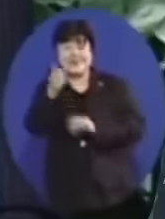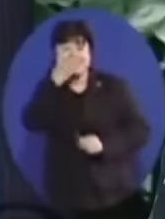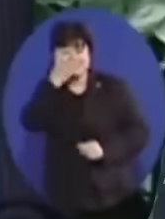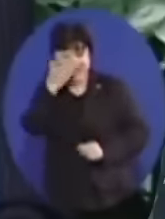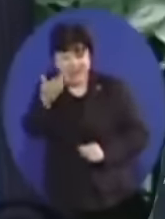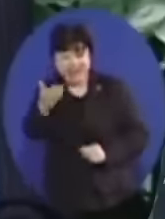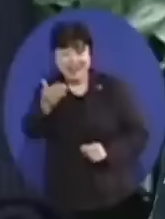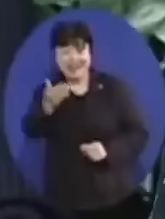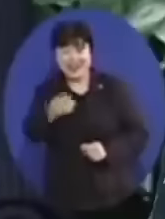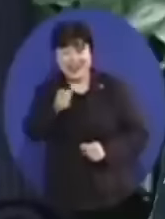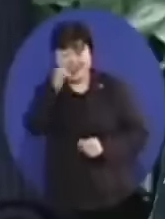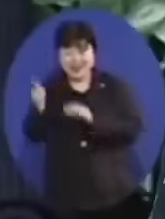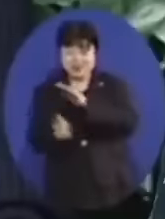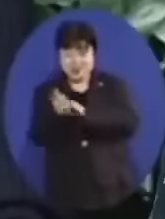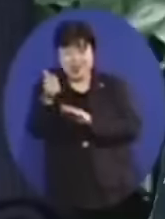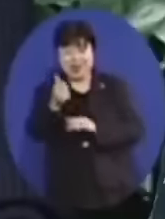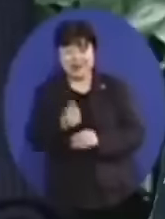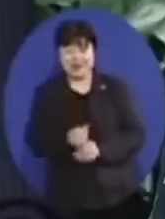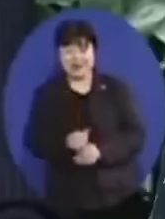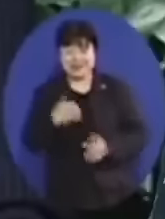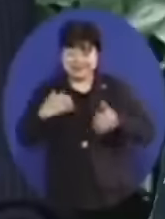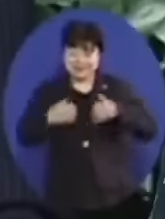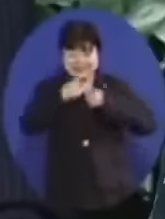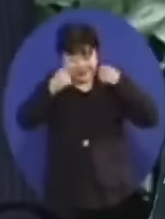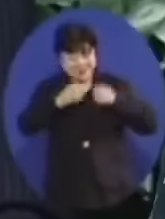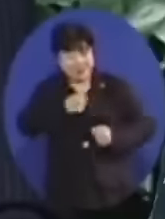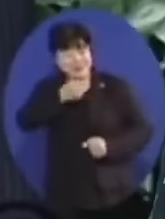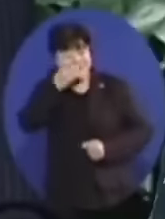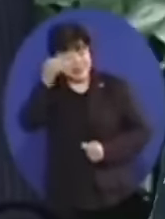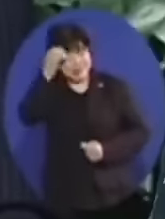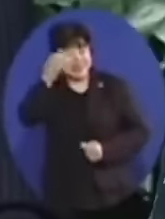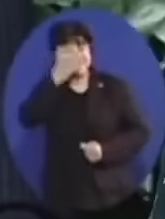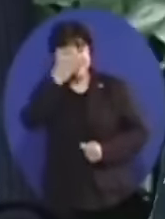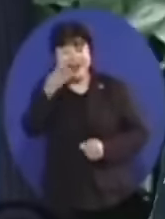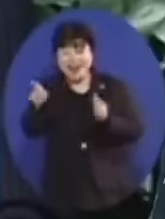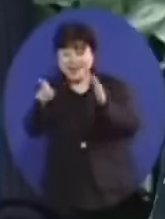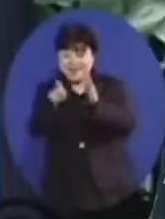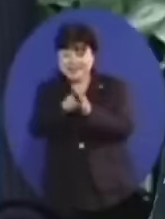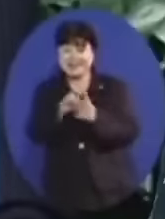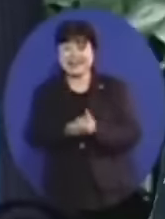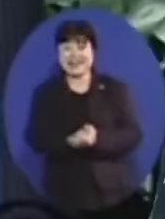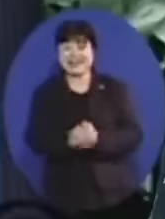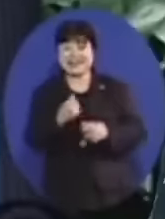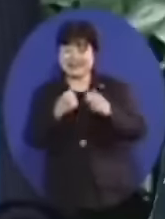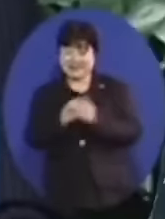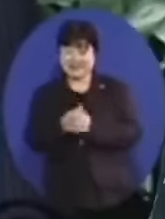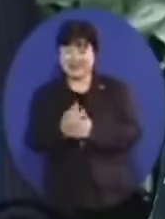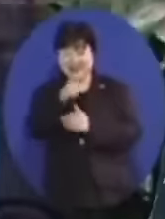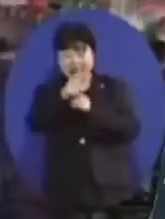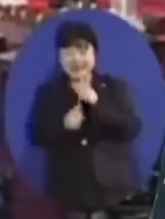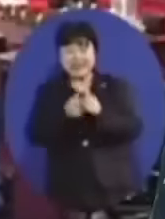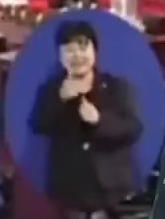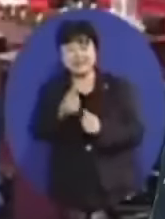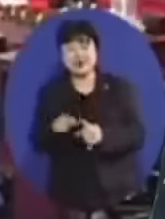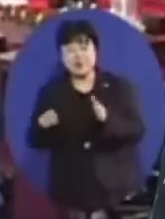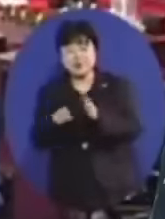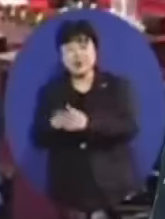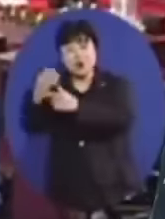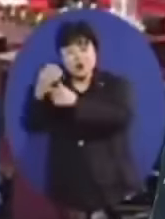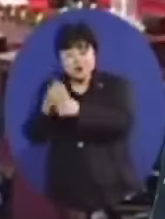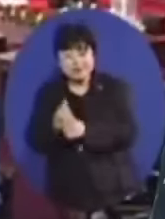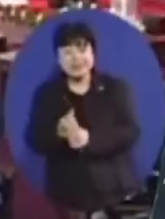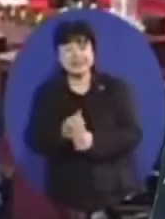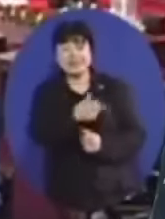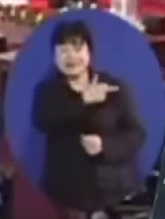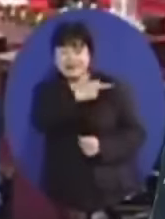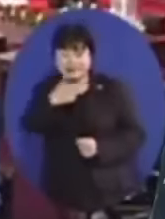있고 소망을 가질 수 있고 즐거움을 가질 수 있고 기대를 가질 수 있는 것입니다. 그러므로 우리 하나님을 믿고 의지한다는 것은